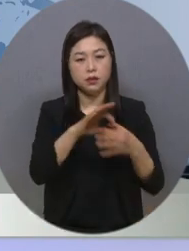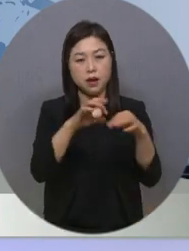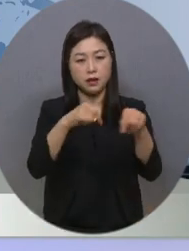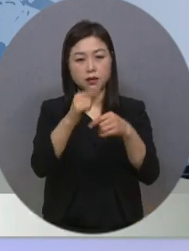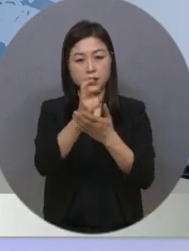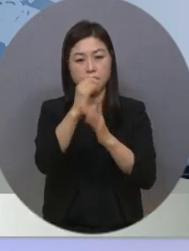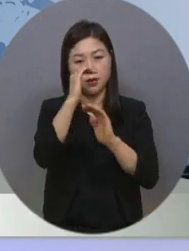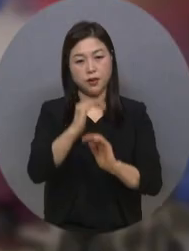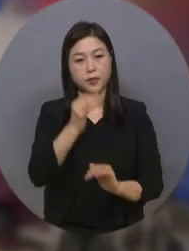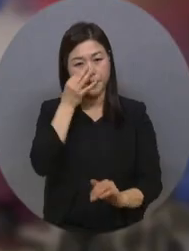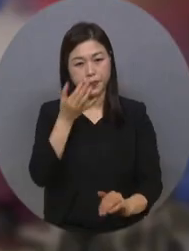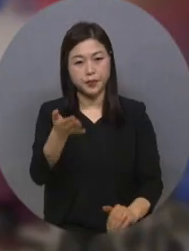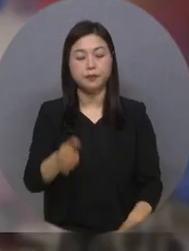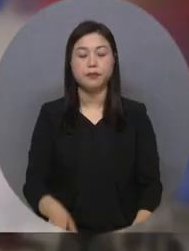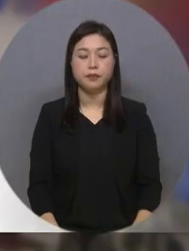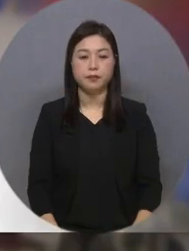만나보겠습니다.